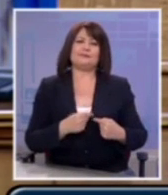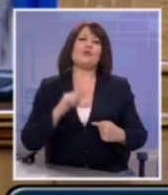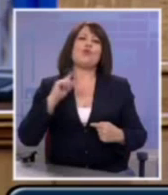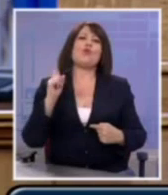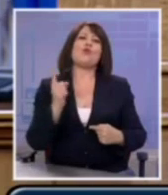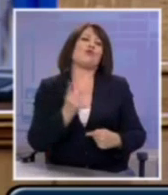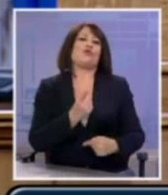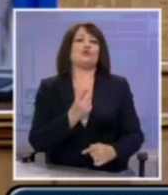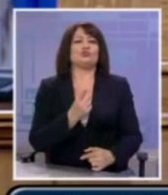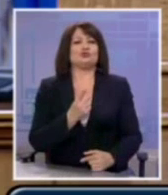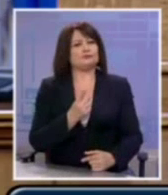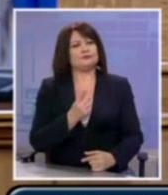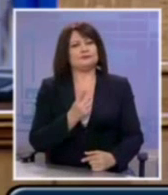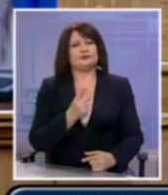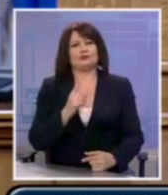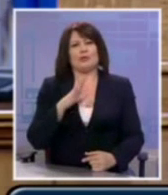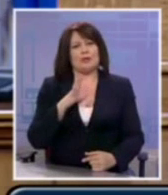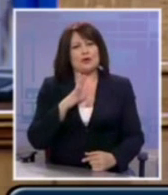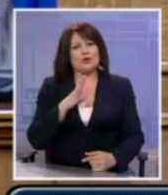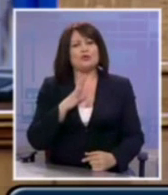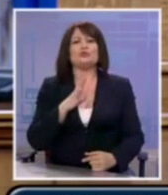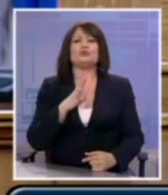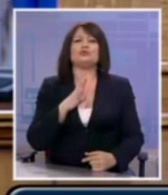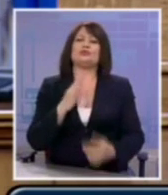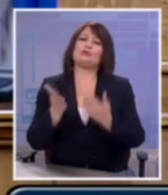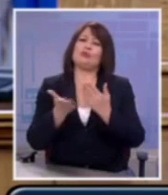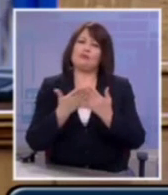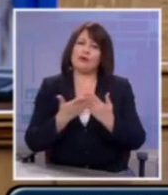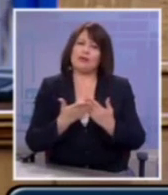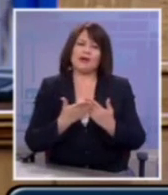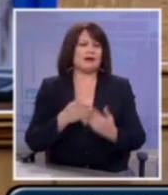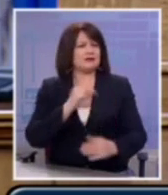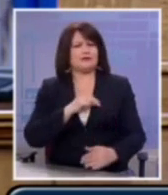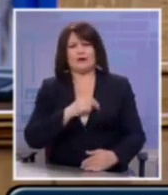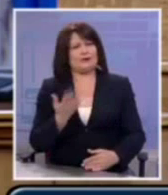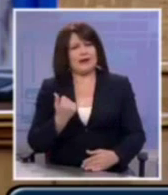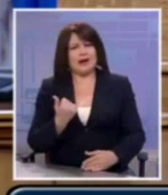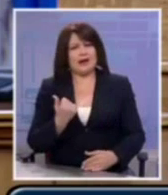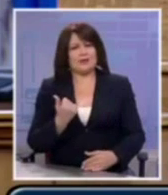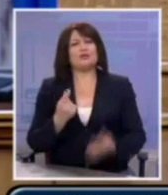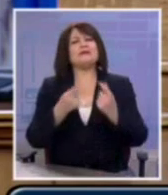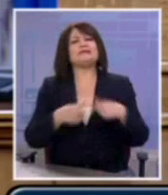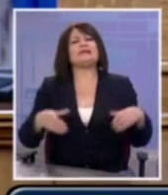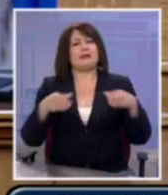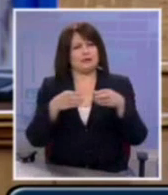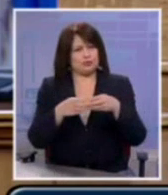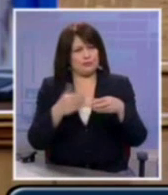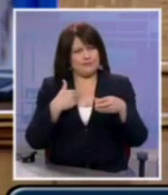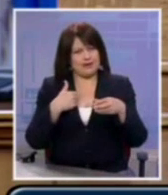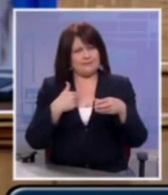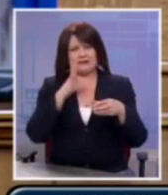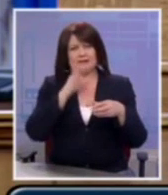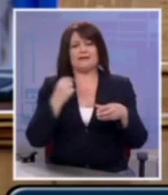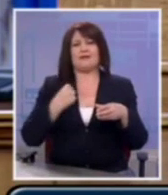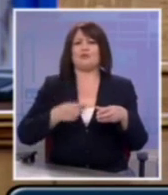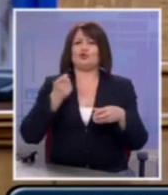εκείνους και εκείνες που συνέπραξαν ανιδιοτελώς στην Επιτροπή Αλήθειας Δημοσίου